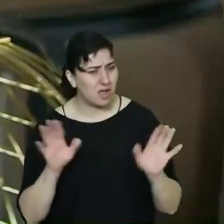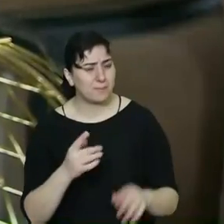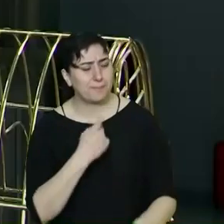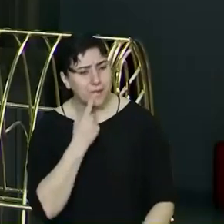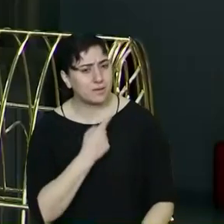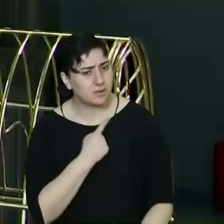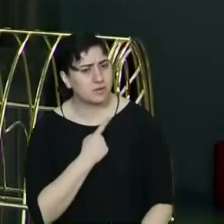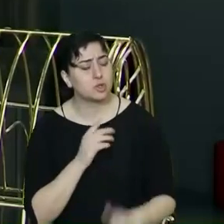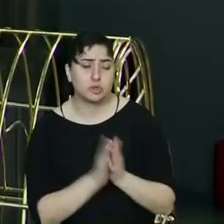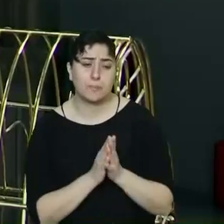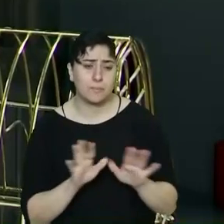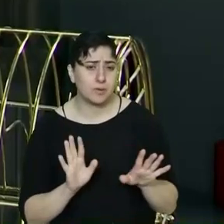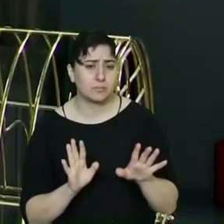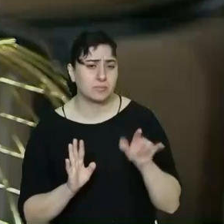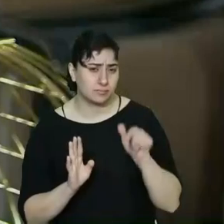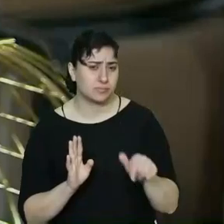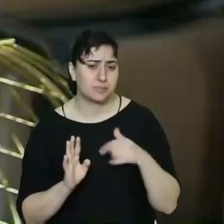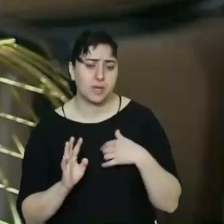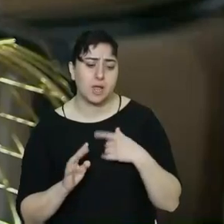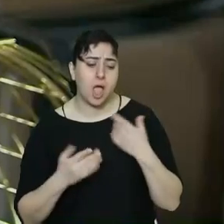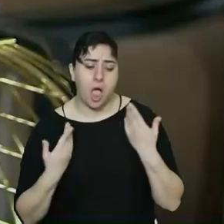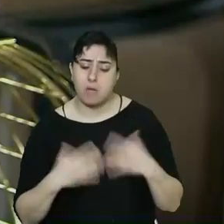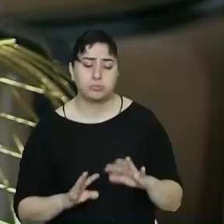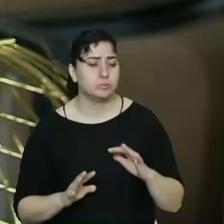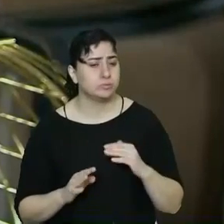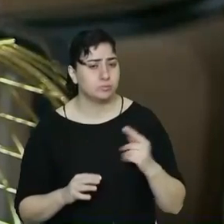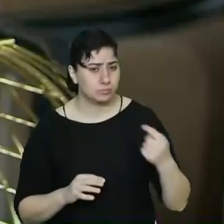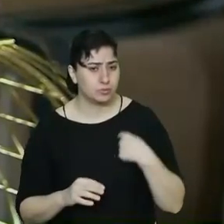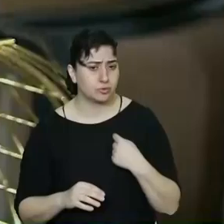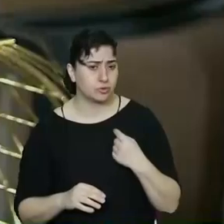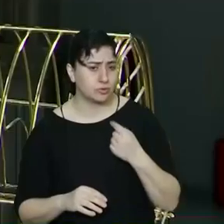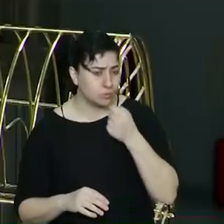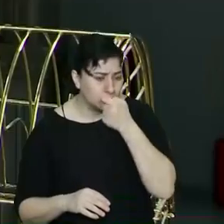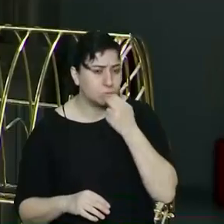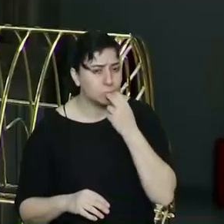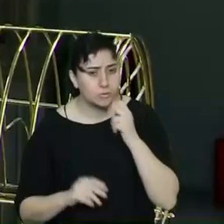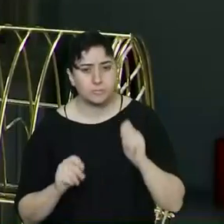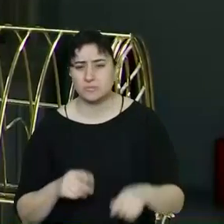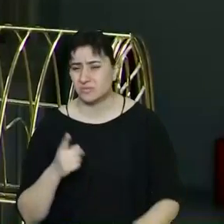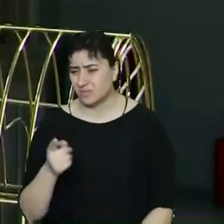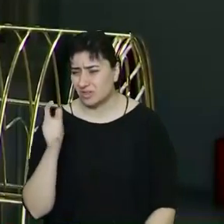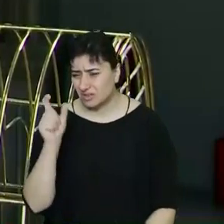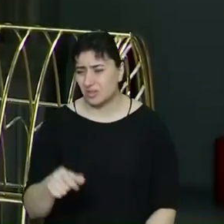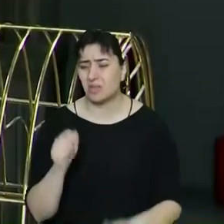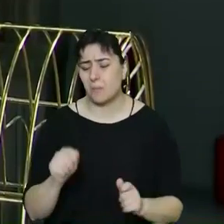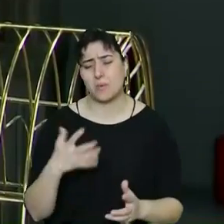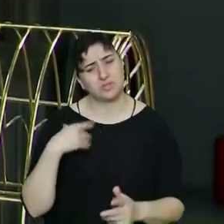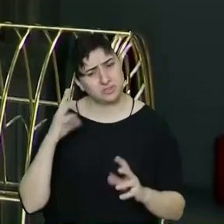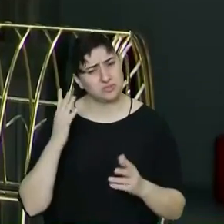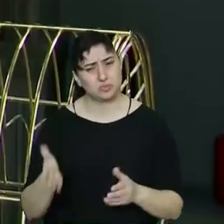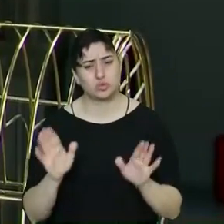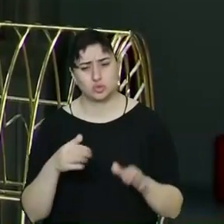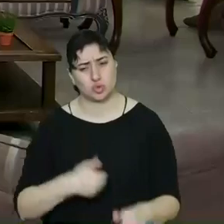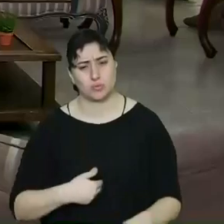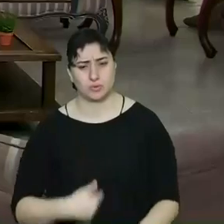dedi Rüyam Hanım, vallahi kusura bakmayın ben bu konuda mütevazı davranamayacağım yani. Bana ıslık bile öttürüyor. Ya sana niye desin Allah aşkına, çıldırtma beni ya, buna kuş